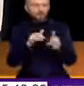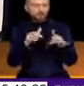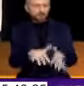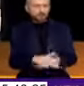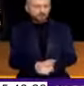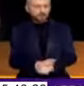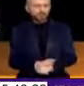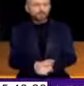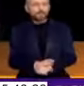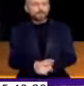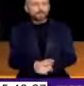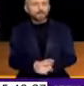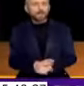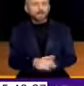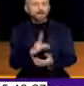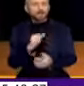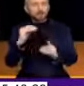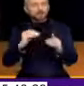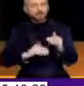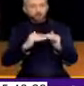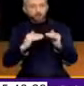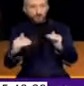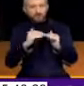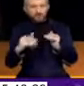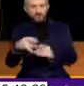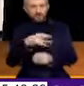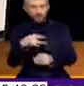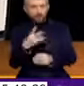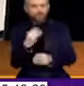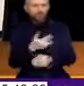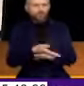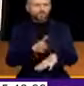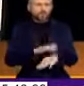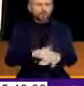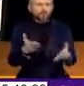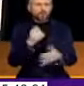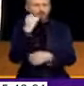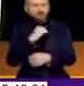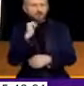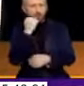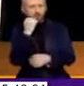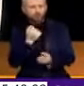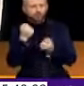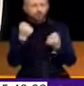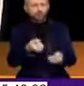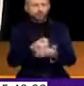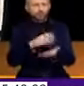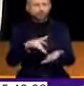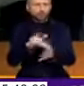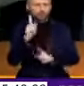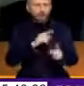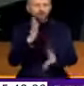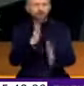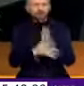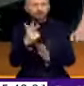справами. А на нижчому рівні, на рівні районів, бо ну, важко якісь старенькі бабусі доїхати до міської ради, на